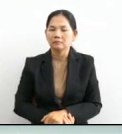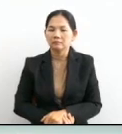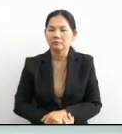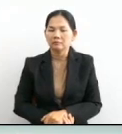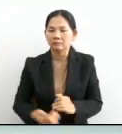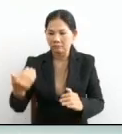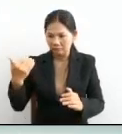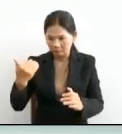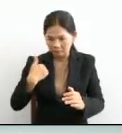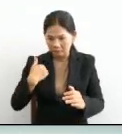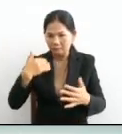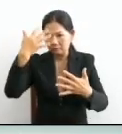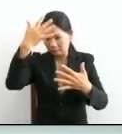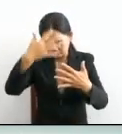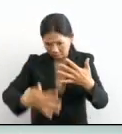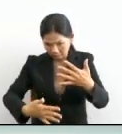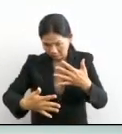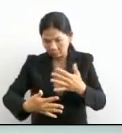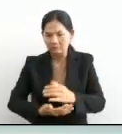miên đôi chìa